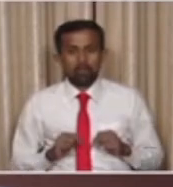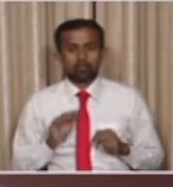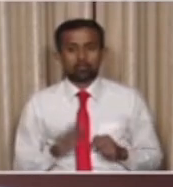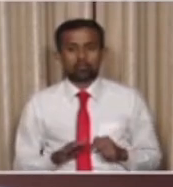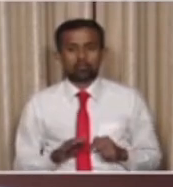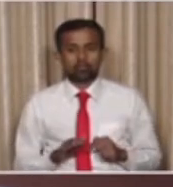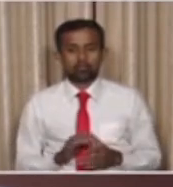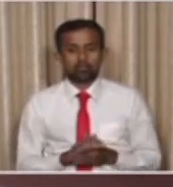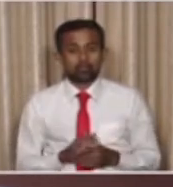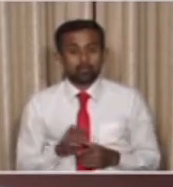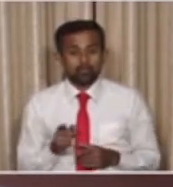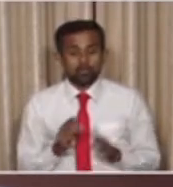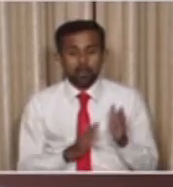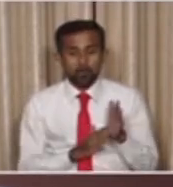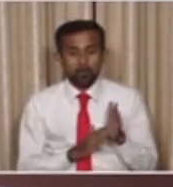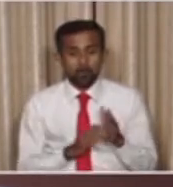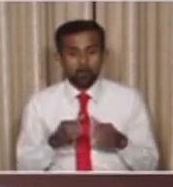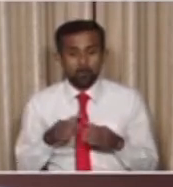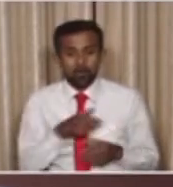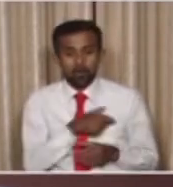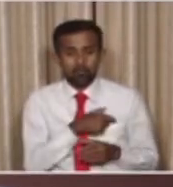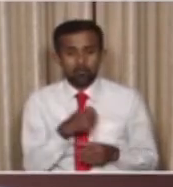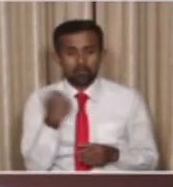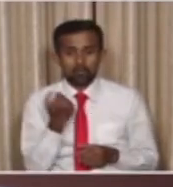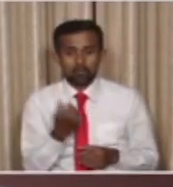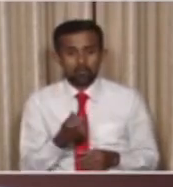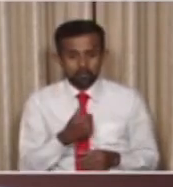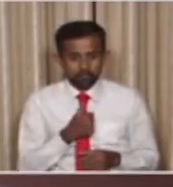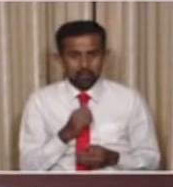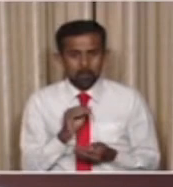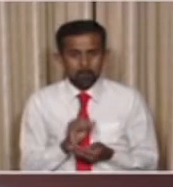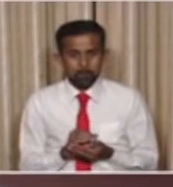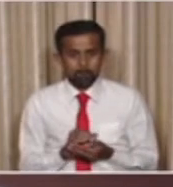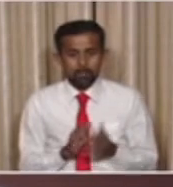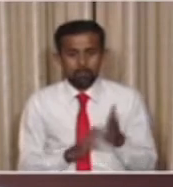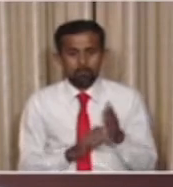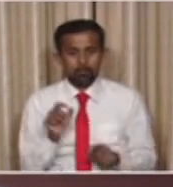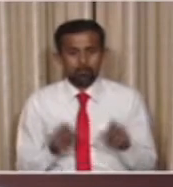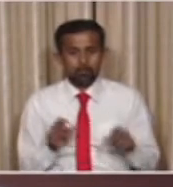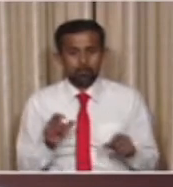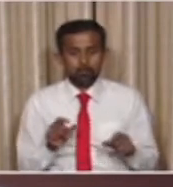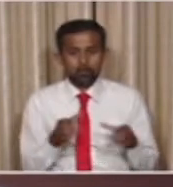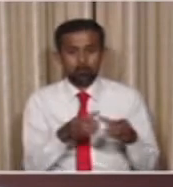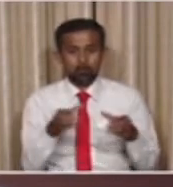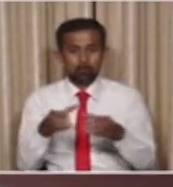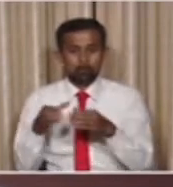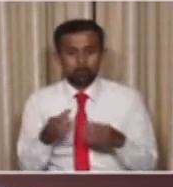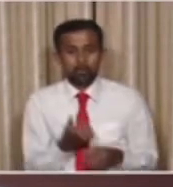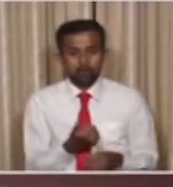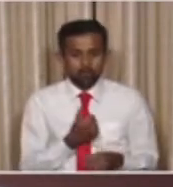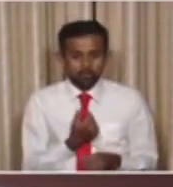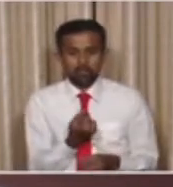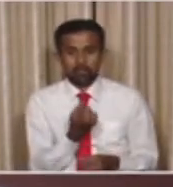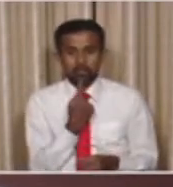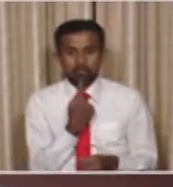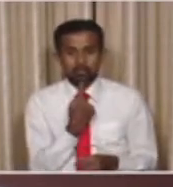නෙවෙයි, එතන දැන් සමාජ අපි පක්ෂනායක රැස්වීමද අපි එකඟතාවයක් තිබෙනවා. ඒ වගේ මේ සමාජිකයන්ට මේ පක්ෂ විසින් ඒකඟතාවය ප්‍රකාශ කළ යුතු තිබෙනවා.